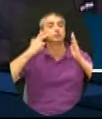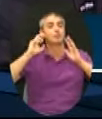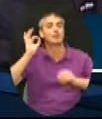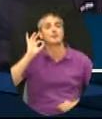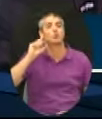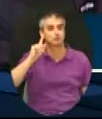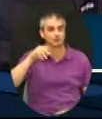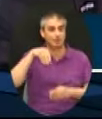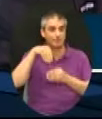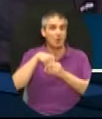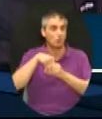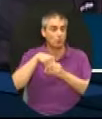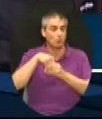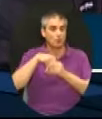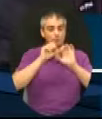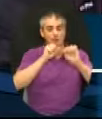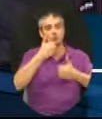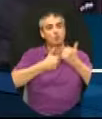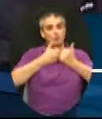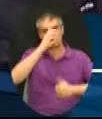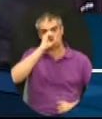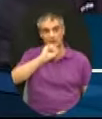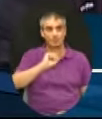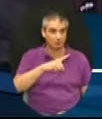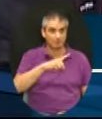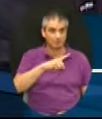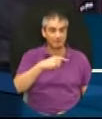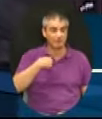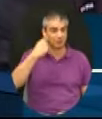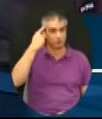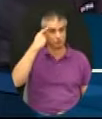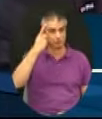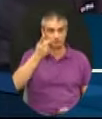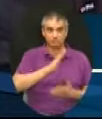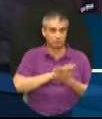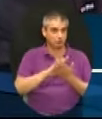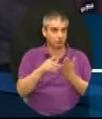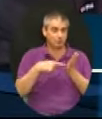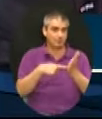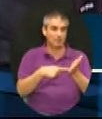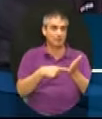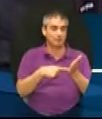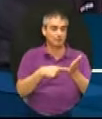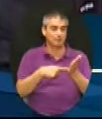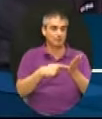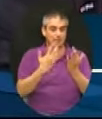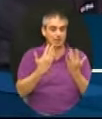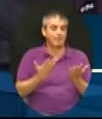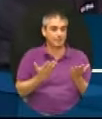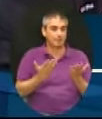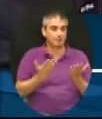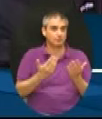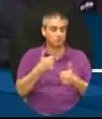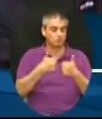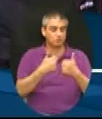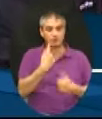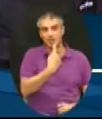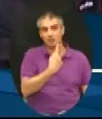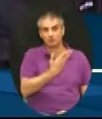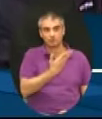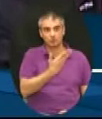כ-80% בחרו בעד המועמד הרפובליקני, ואני חושבת שזה פשוט מצביע על עד כמה המועמד